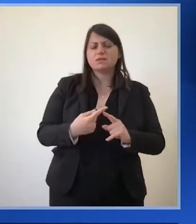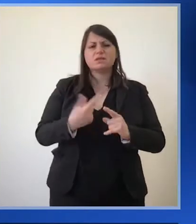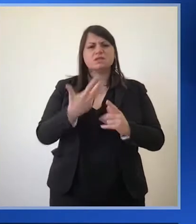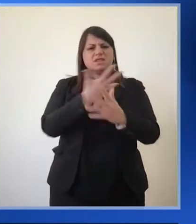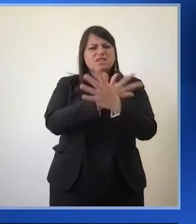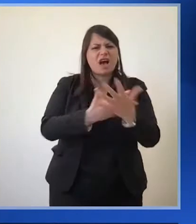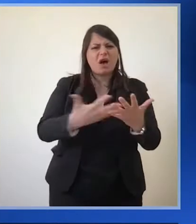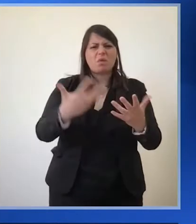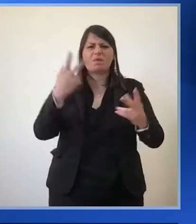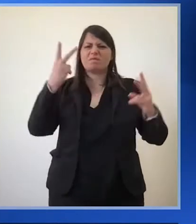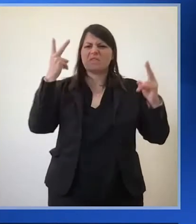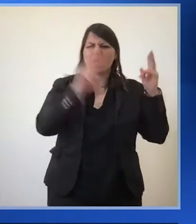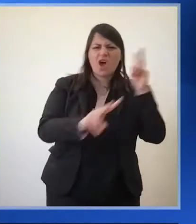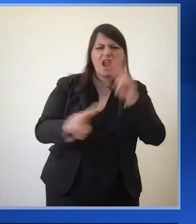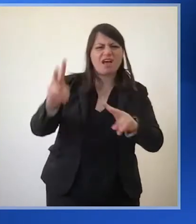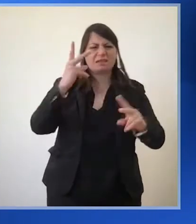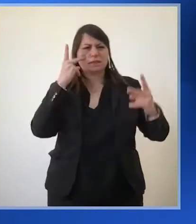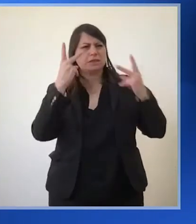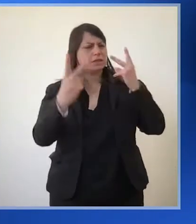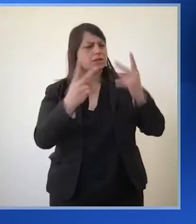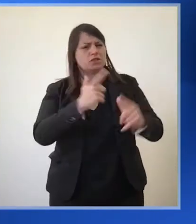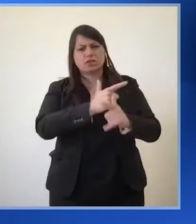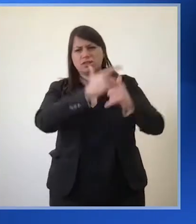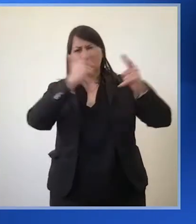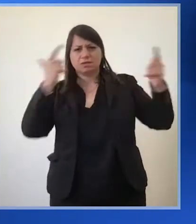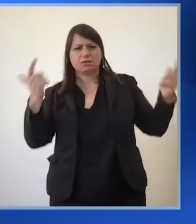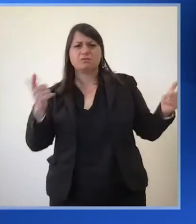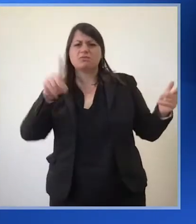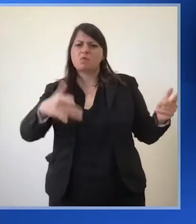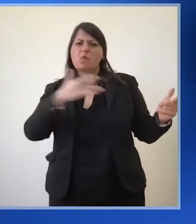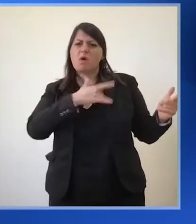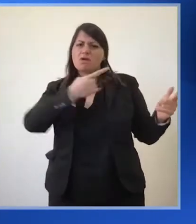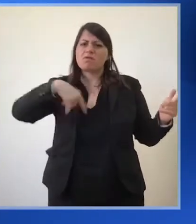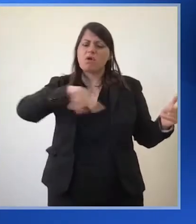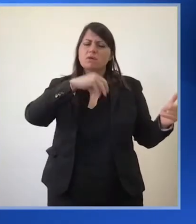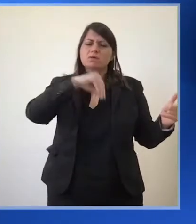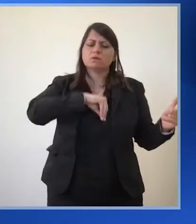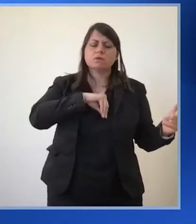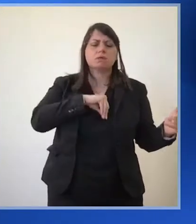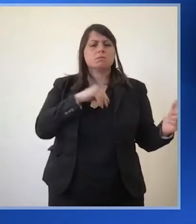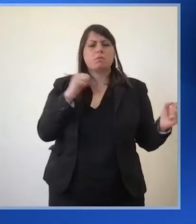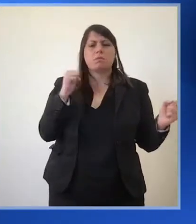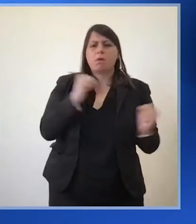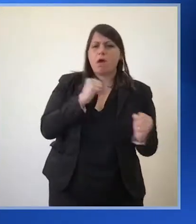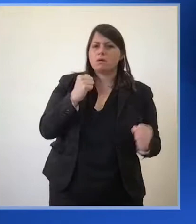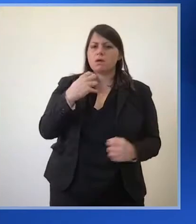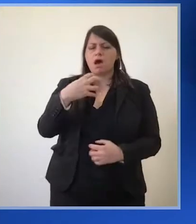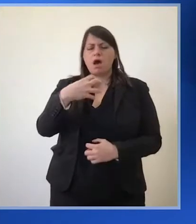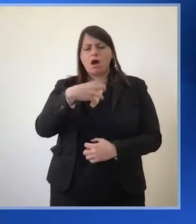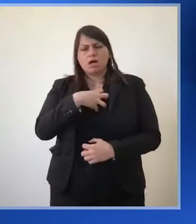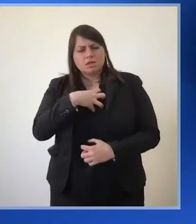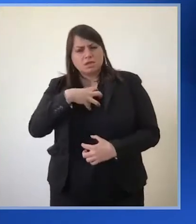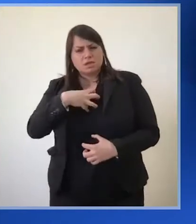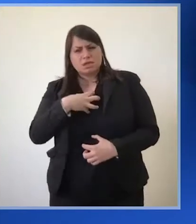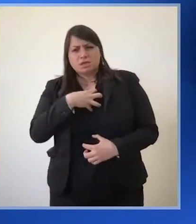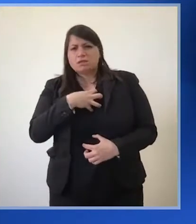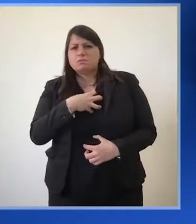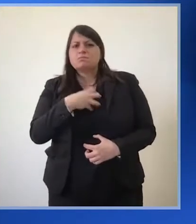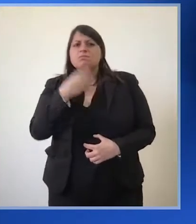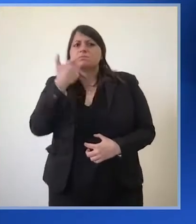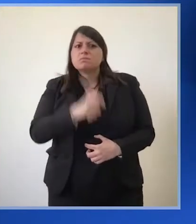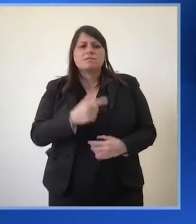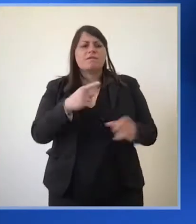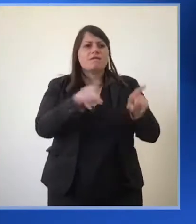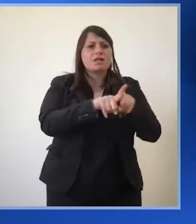violenza. Anche i nostri cuori si sono riempiti di paura e di angoscia, mentre tanti nostri fratelli e